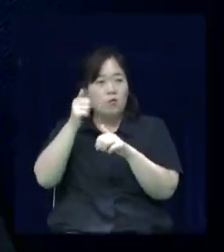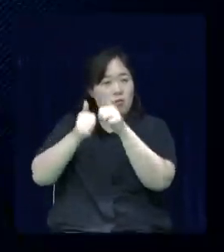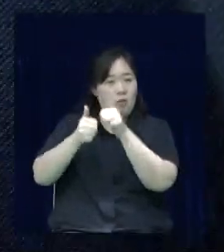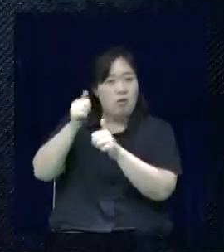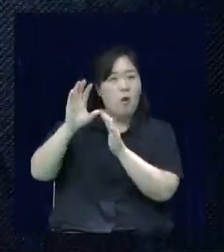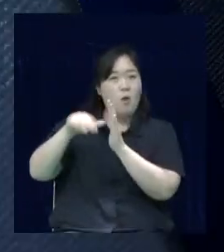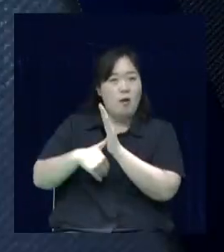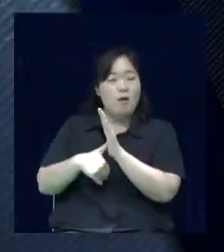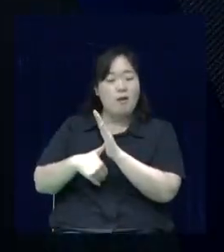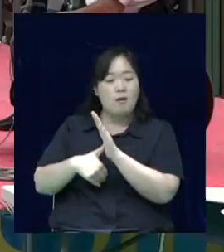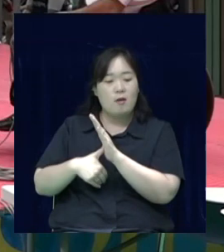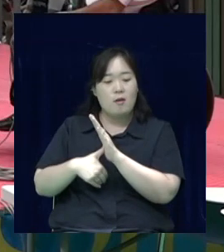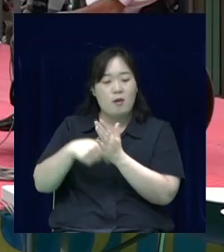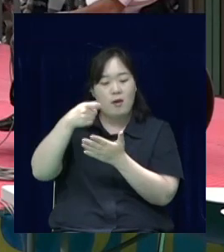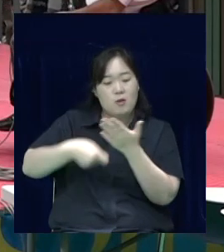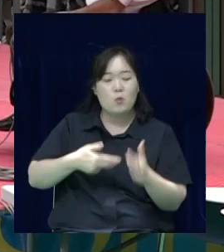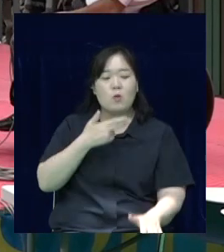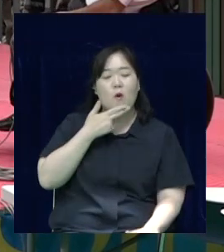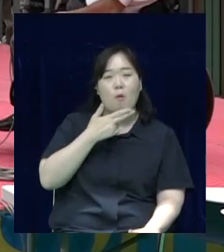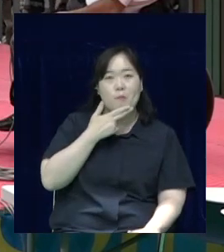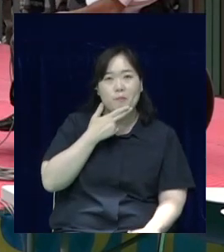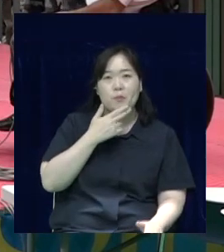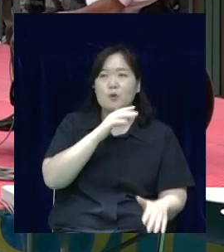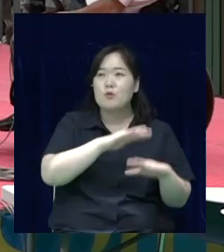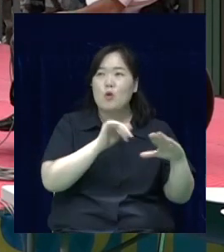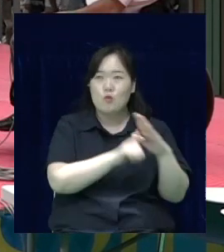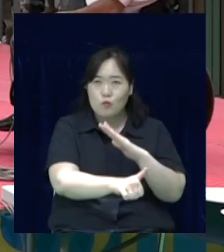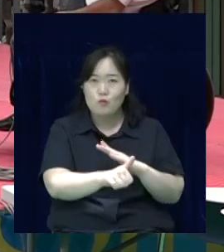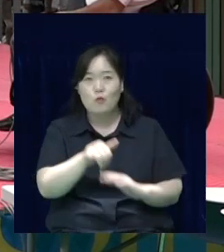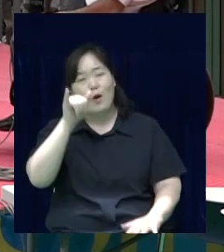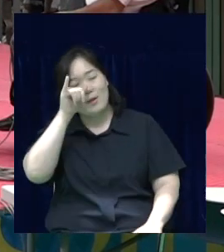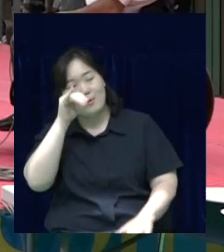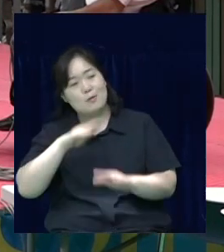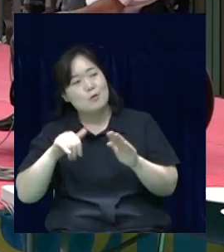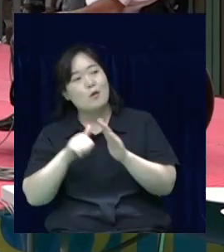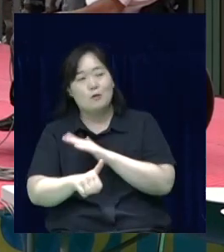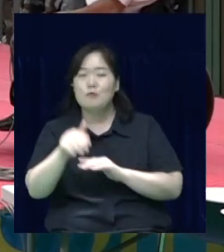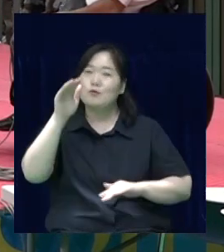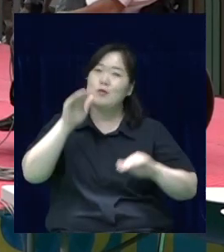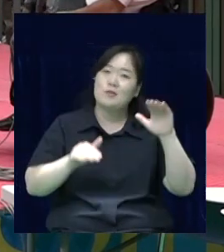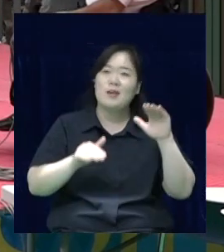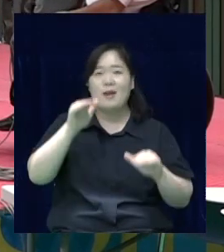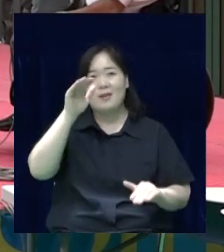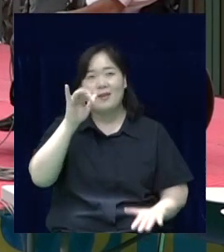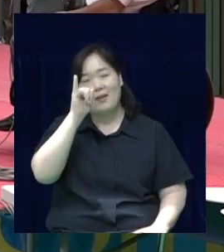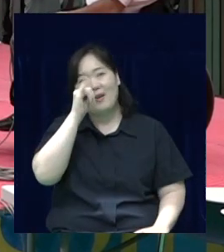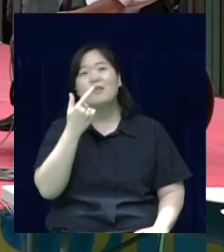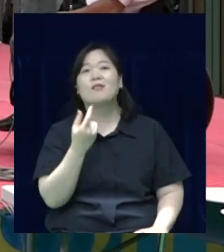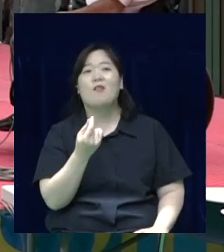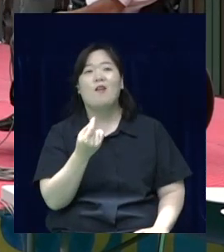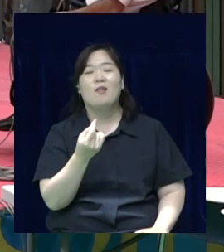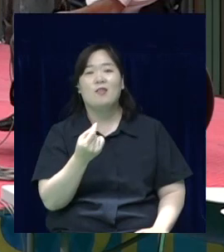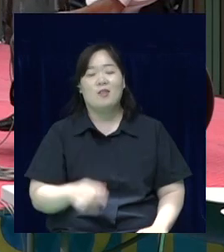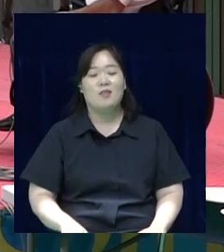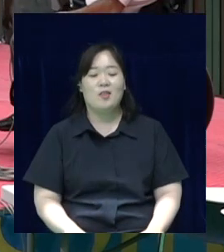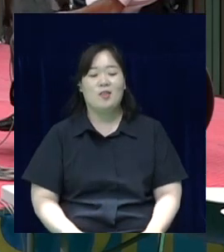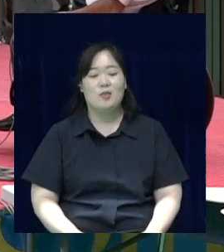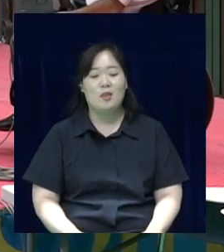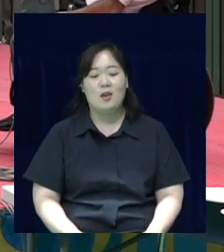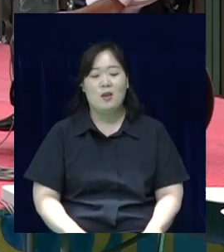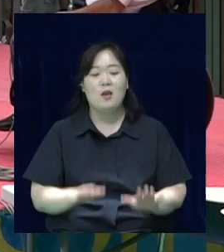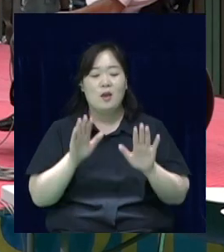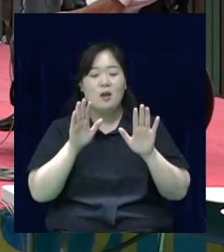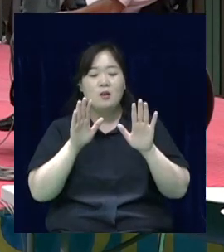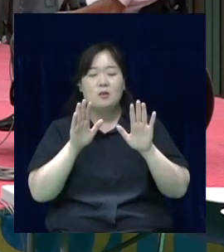경험이 없는 선수들과 있는 선수들의 차이도 확실하게 좀 느껴지고 네. 있는 부분이기 때문에 좀 더 많은 이런